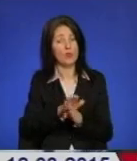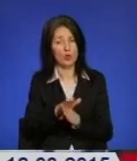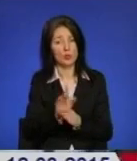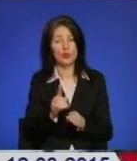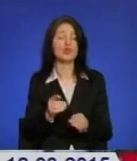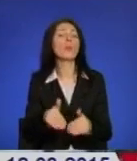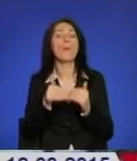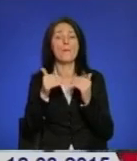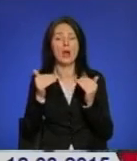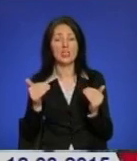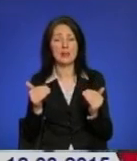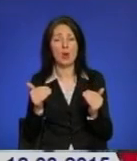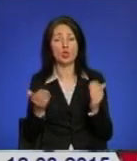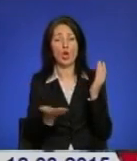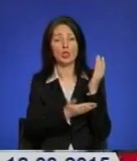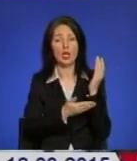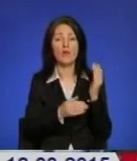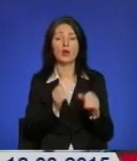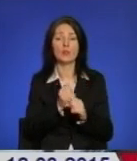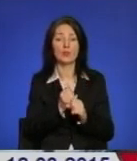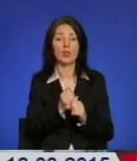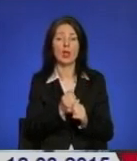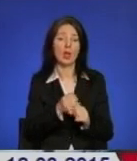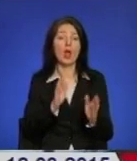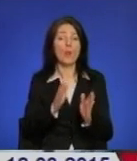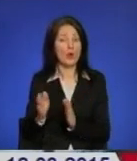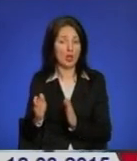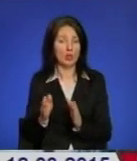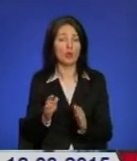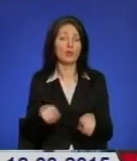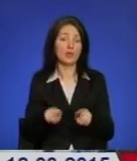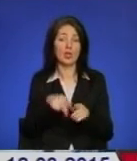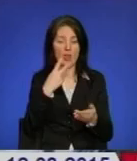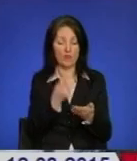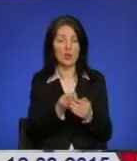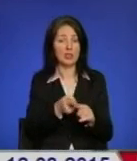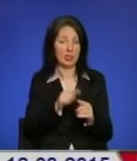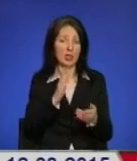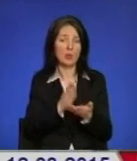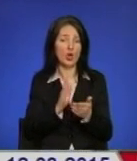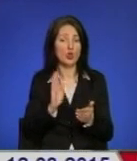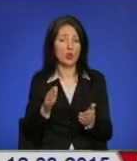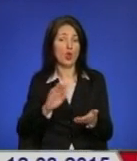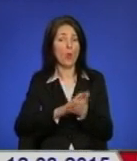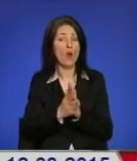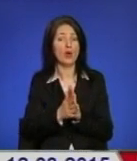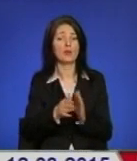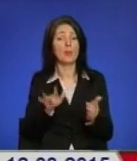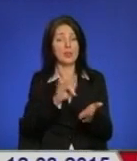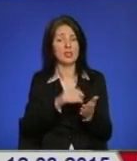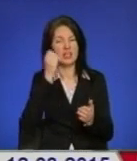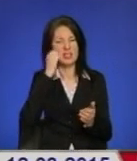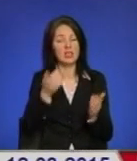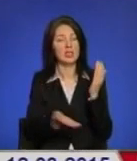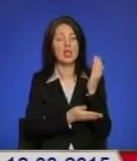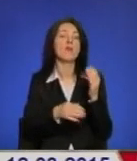максимально дерева привести до того вигляду, яку вони повинні бути в умовах міста. Старі дерева зрубують, замість